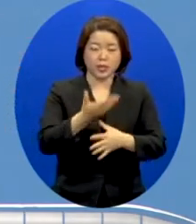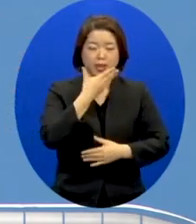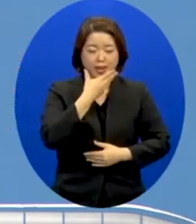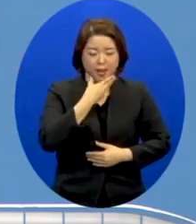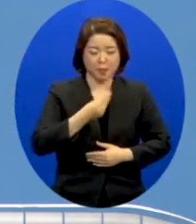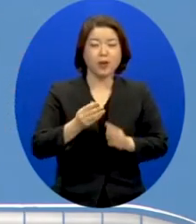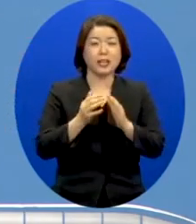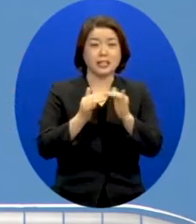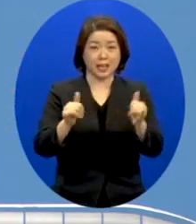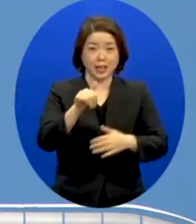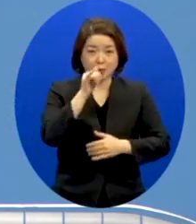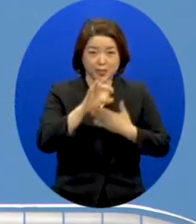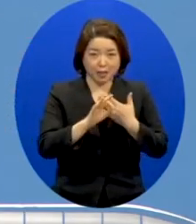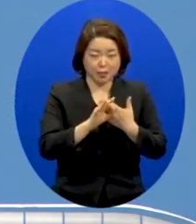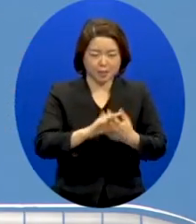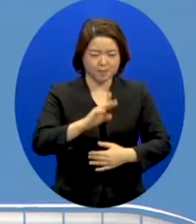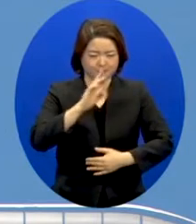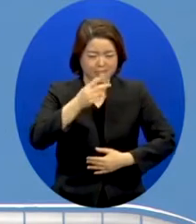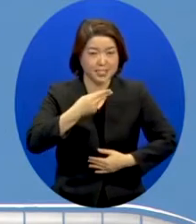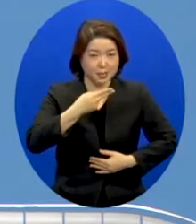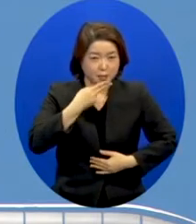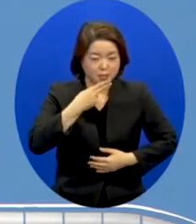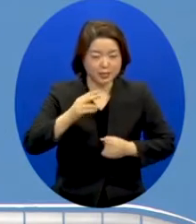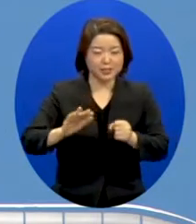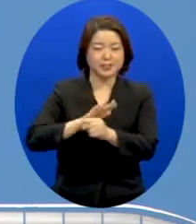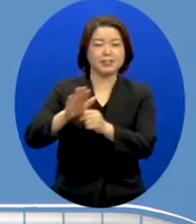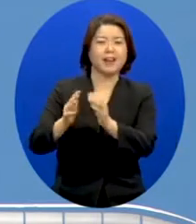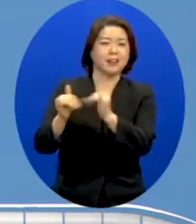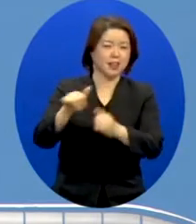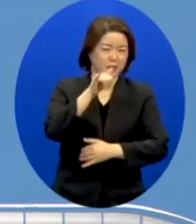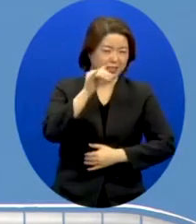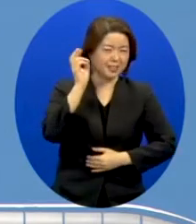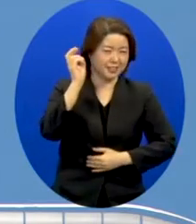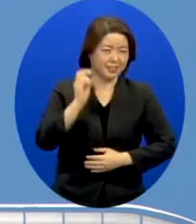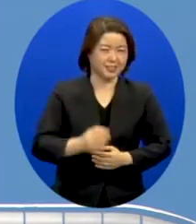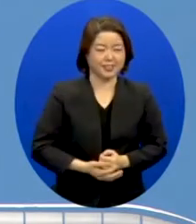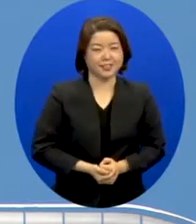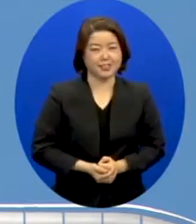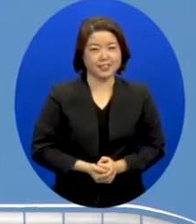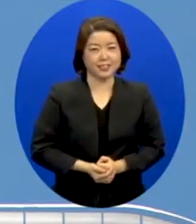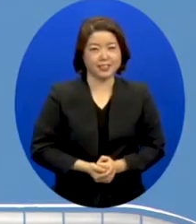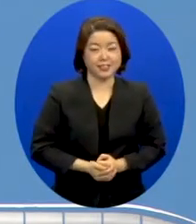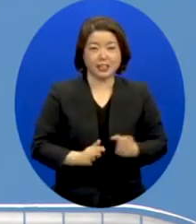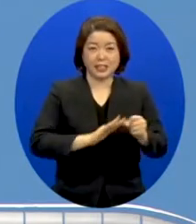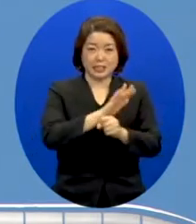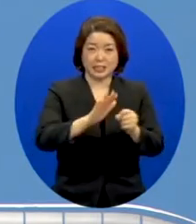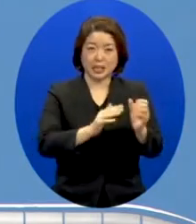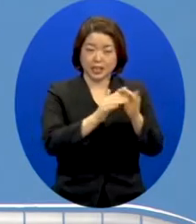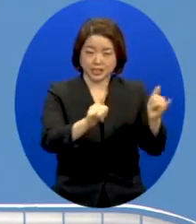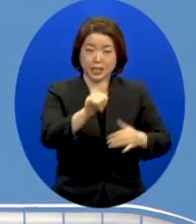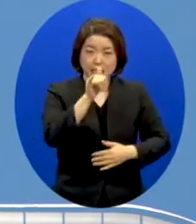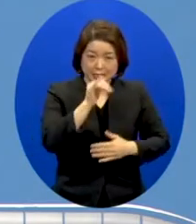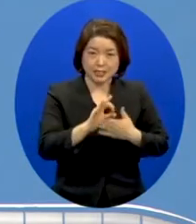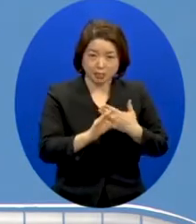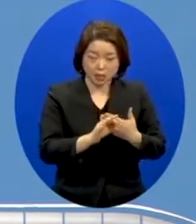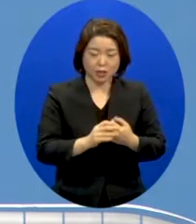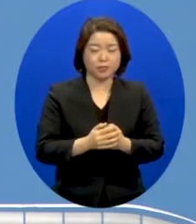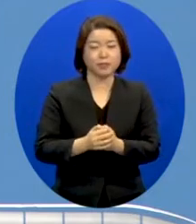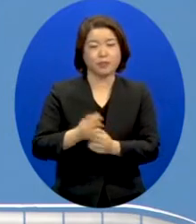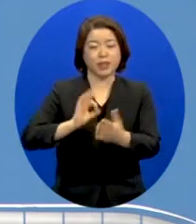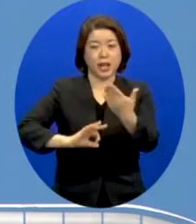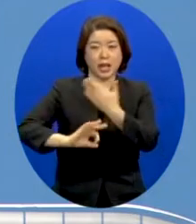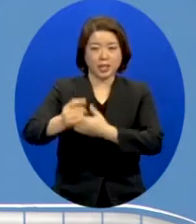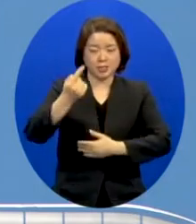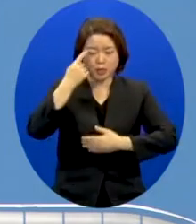있다면 아마 틀림없이 사랑하는 사람이 있기 때문일 겁니다 사랑하는 사람이 있으면 아침에 눈을